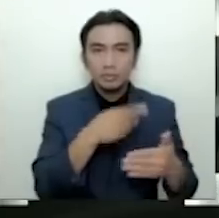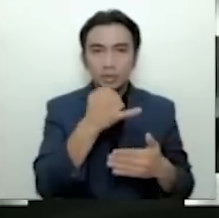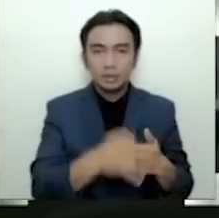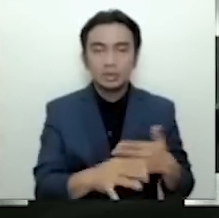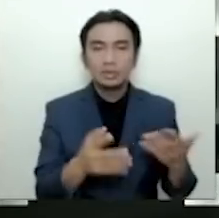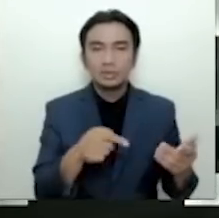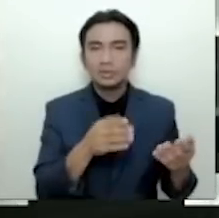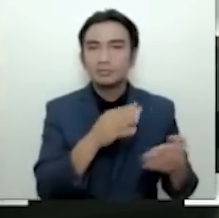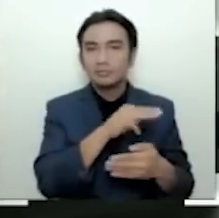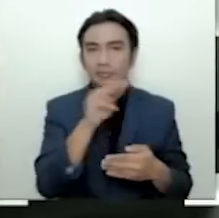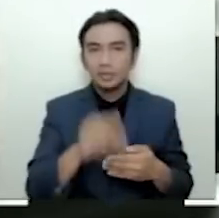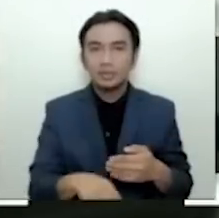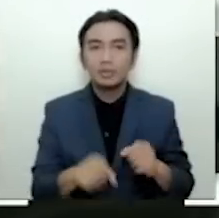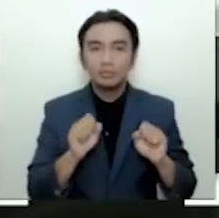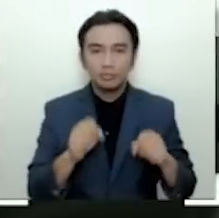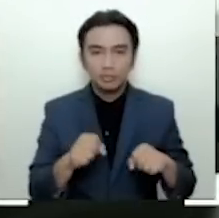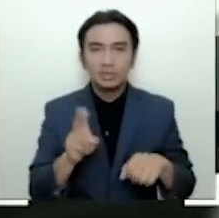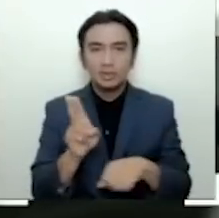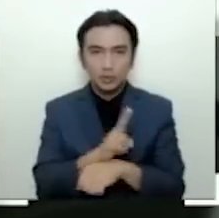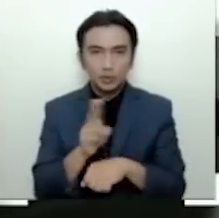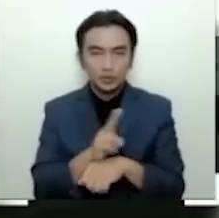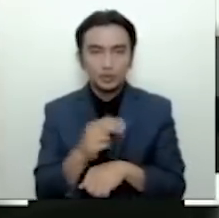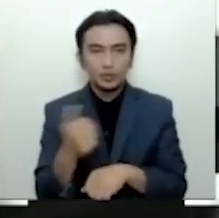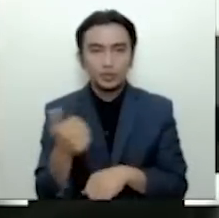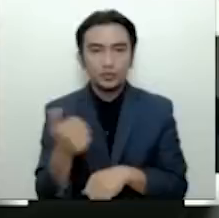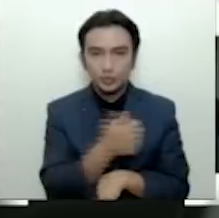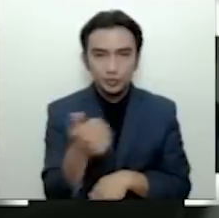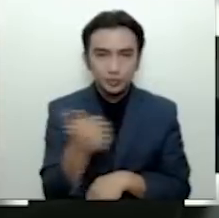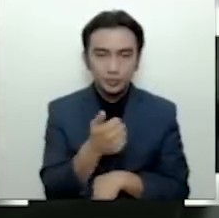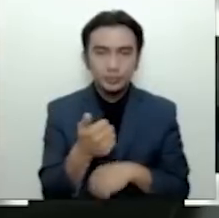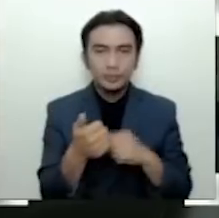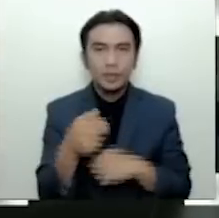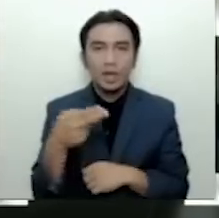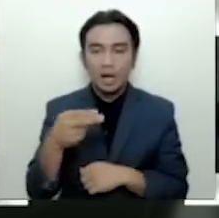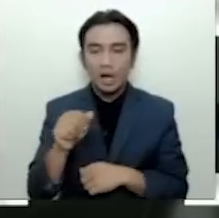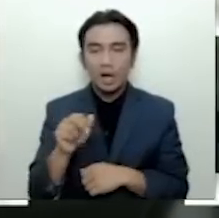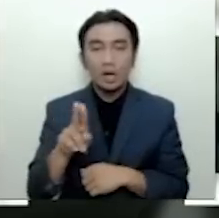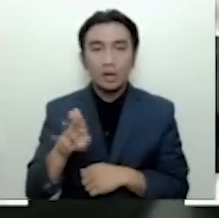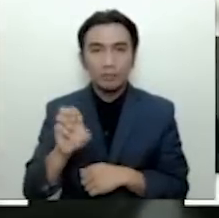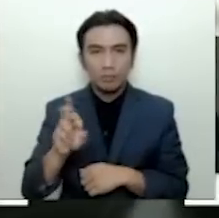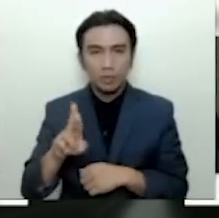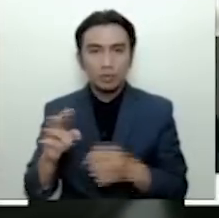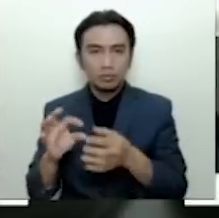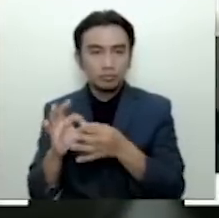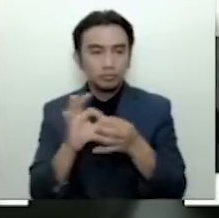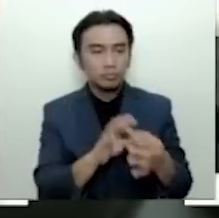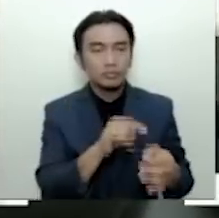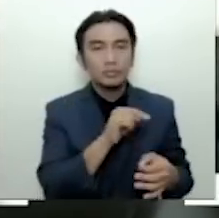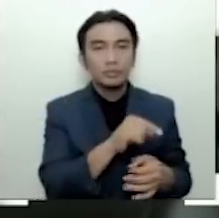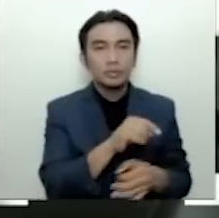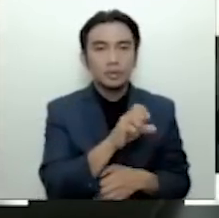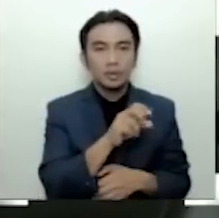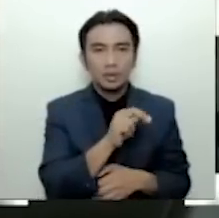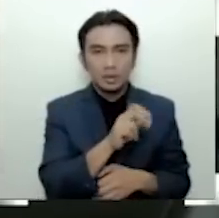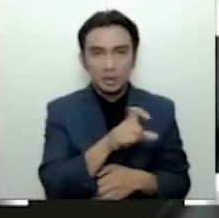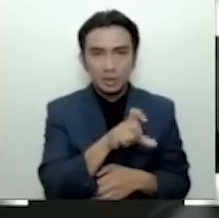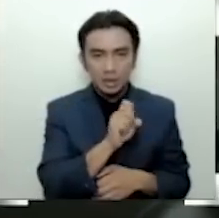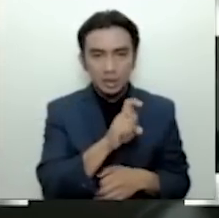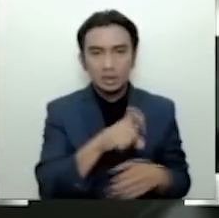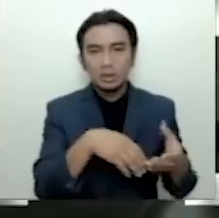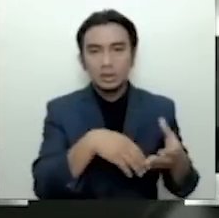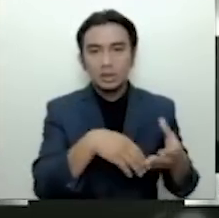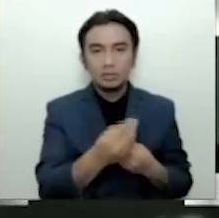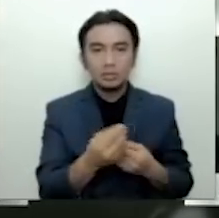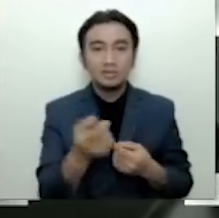rito pwede nang dumaan papunta sa Harbor Link para makalabas papuntang NLEX. Sa ngayon libre pa ang paggamit ng